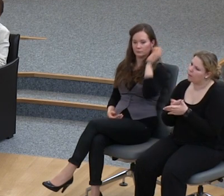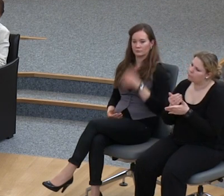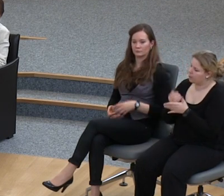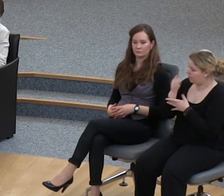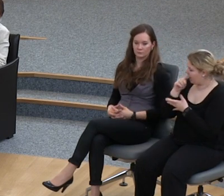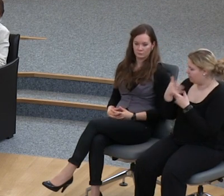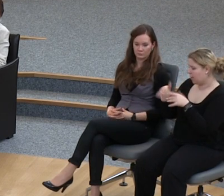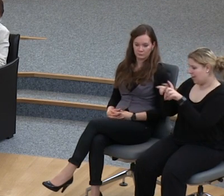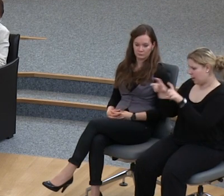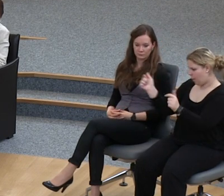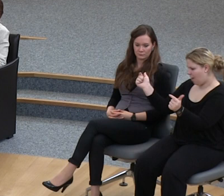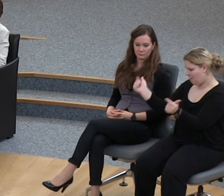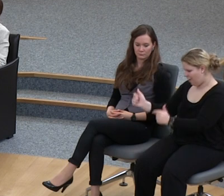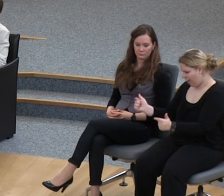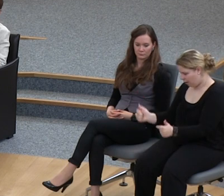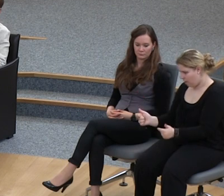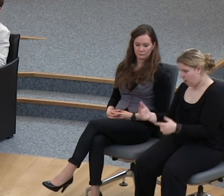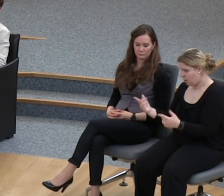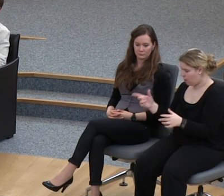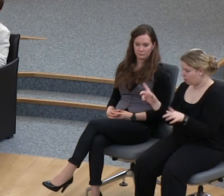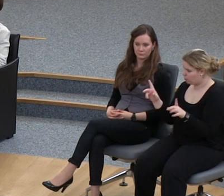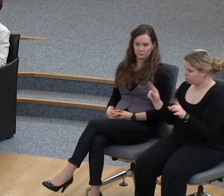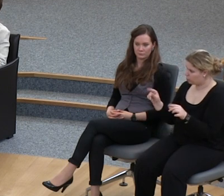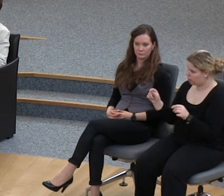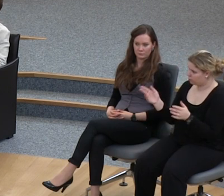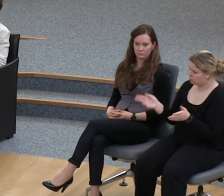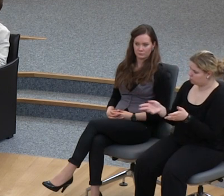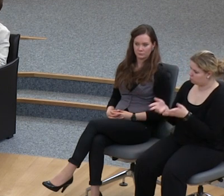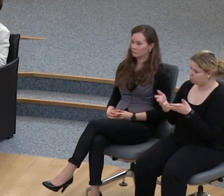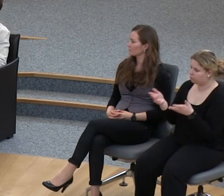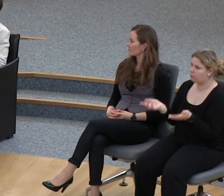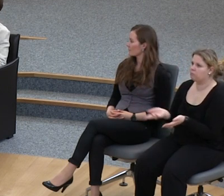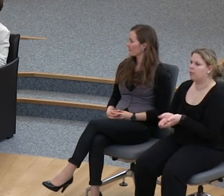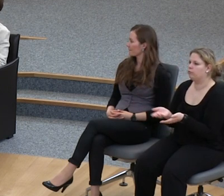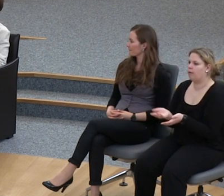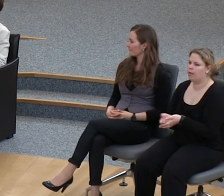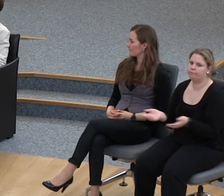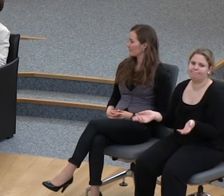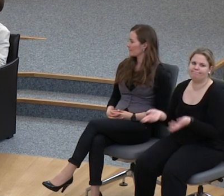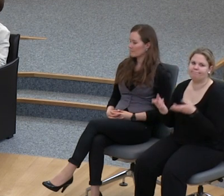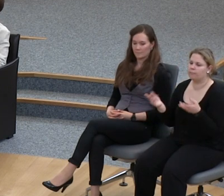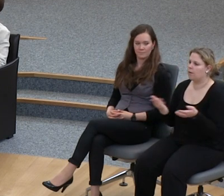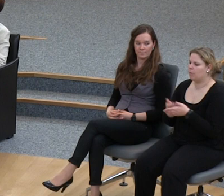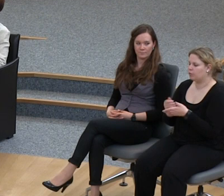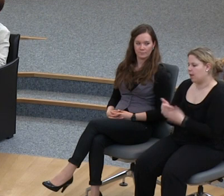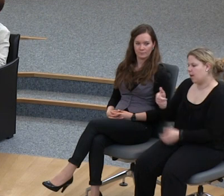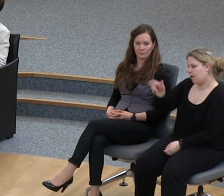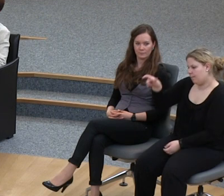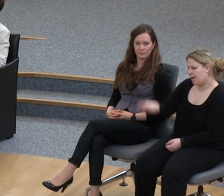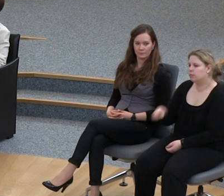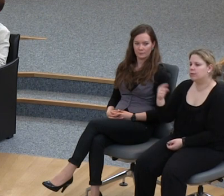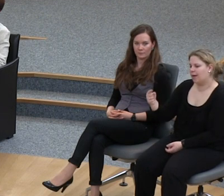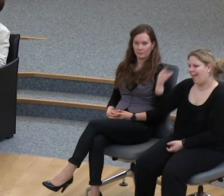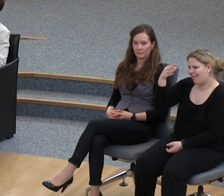dann alles, dass, jetzt so ein Beispiel, wenn Demente ins Krankenhaus